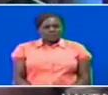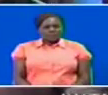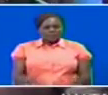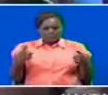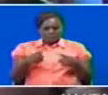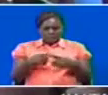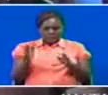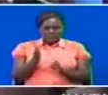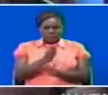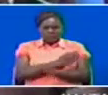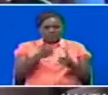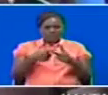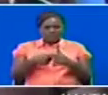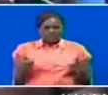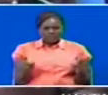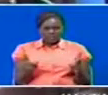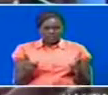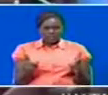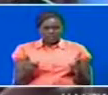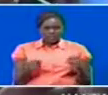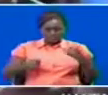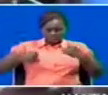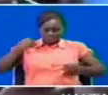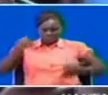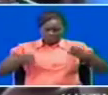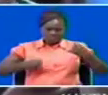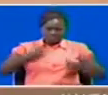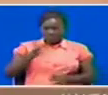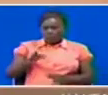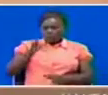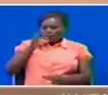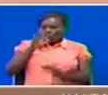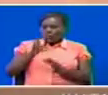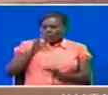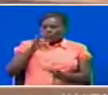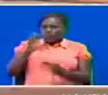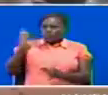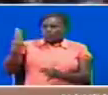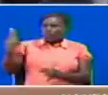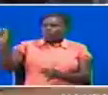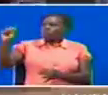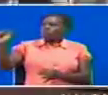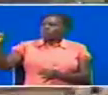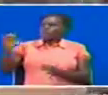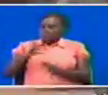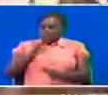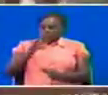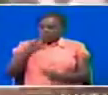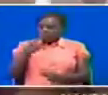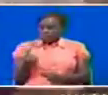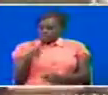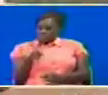Lakini kabla ya kuanza mwendo huo, wanajiburudisha kwa kinywaji cha kitamaduni almaarufu busa, wenyewe wakidai